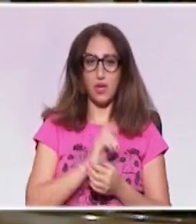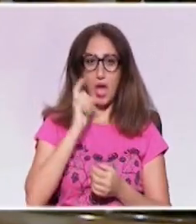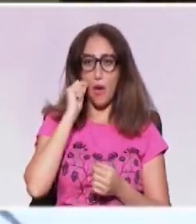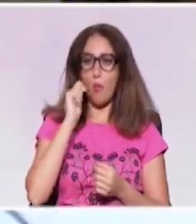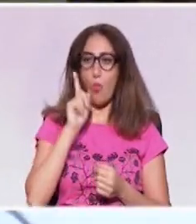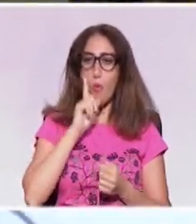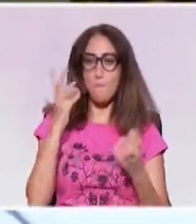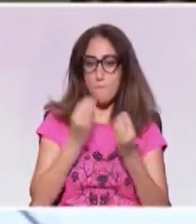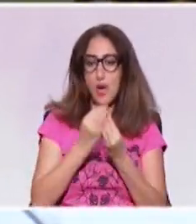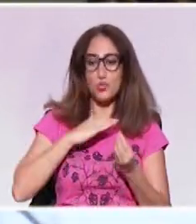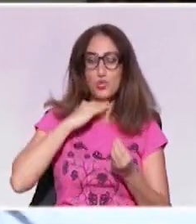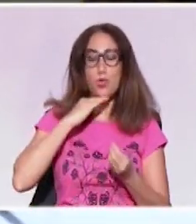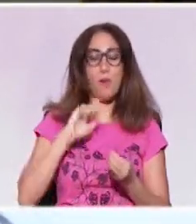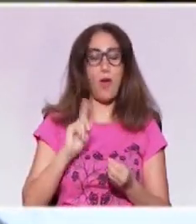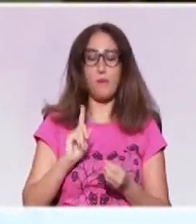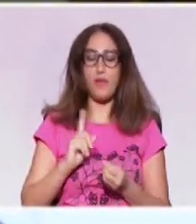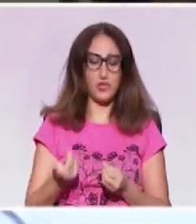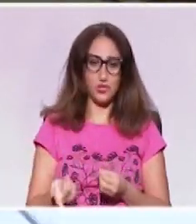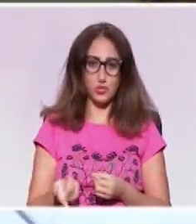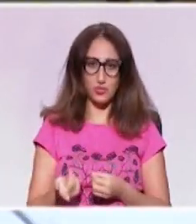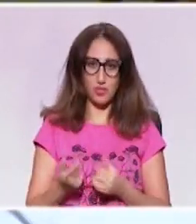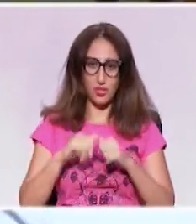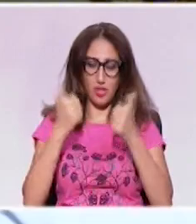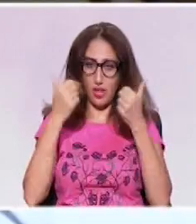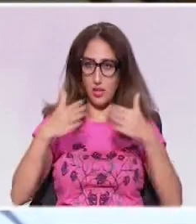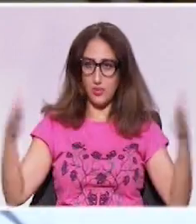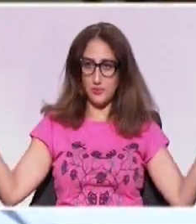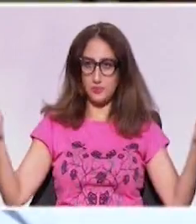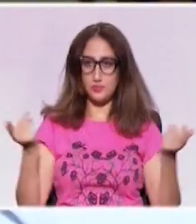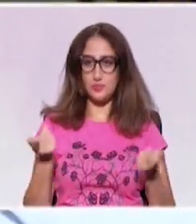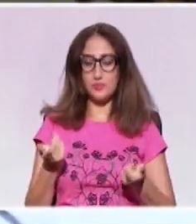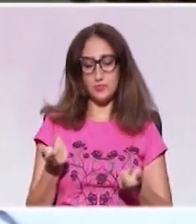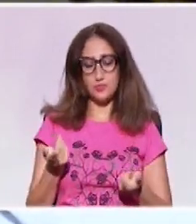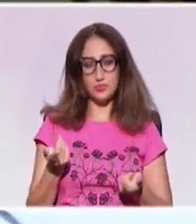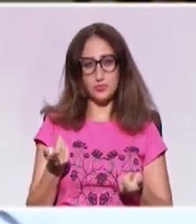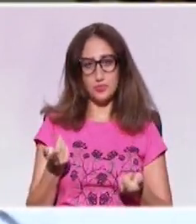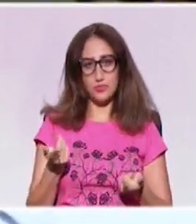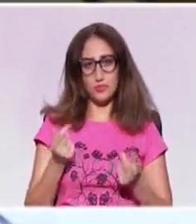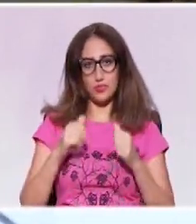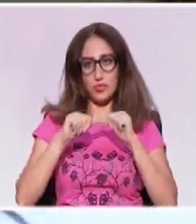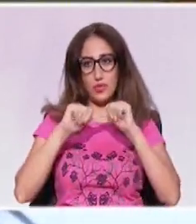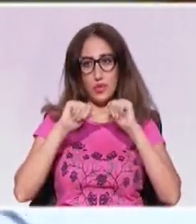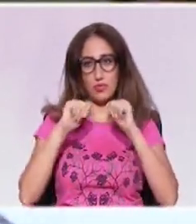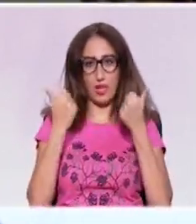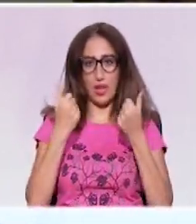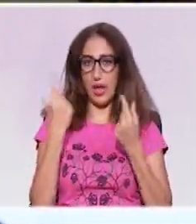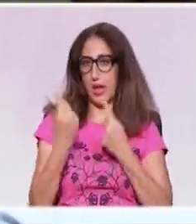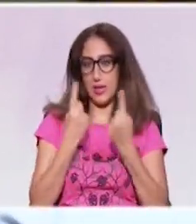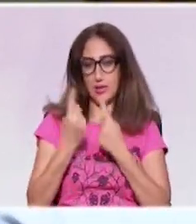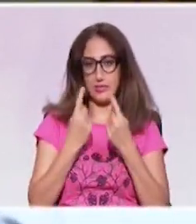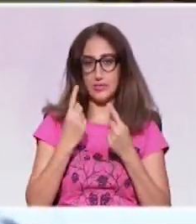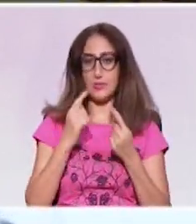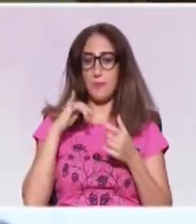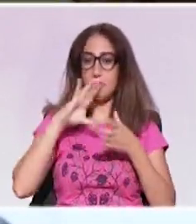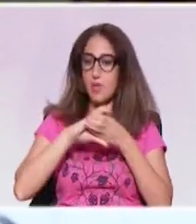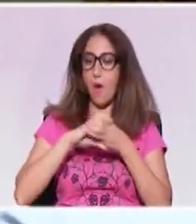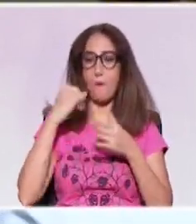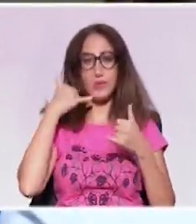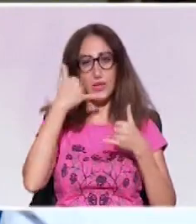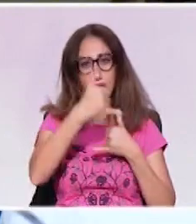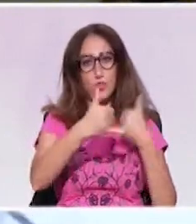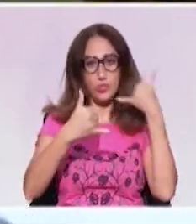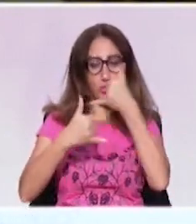وأمك. بس لما بتكبر مع الوقت، خصوصا لأن والدي ووالدتي كان طلاقهم طلاق متحضر جدا، يعني كان في صداقة بينهم،